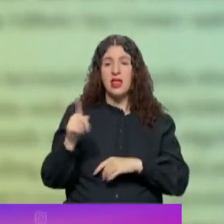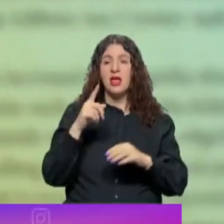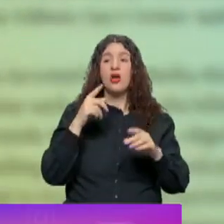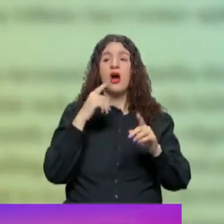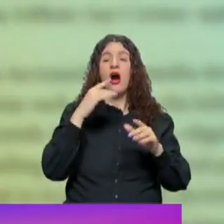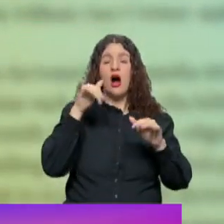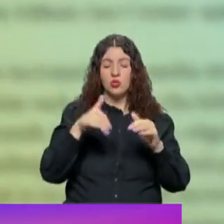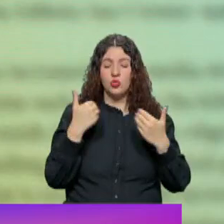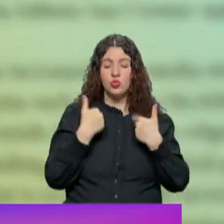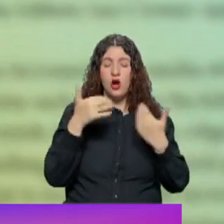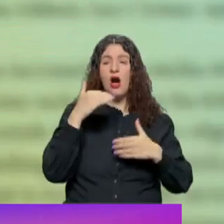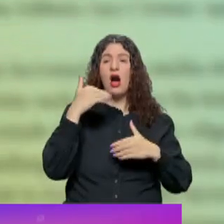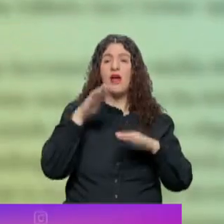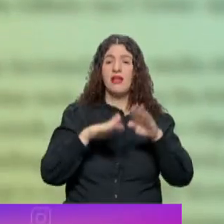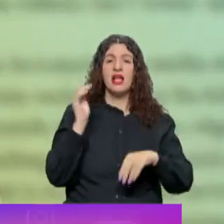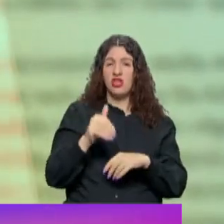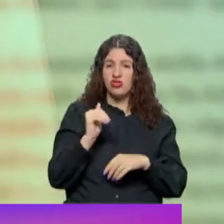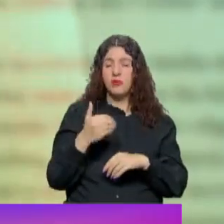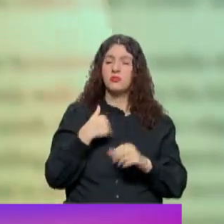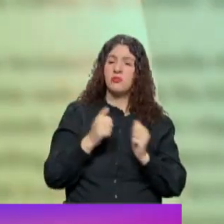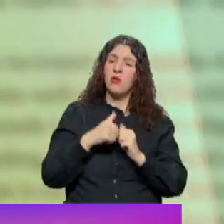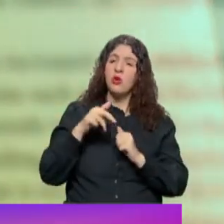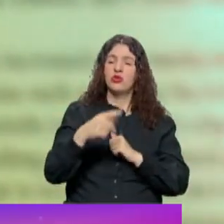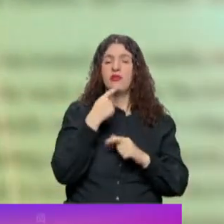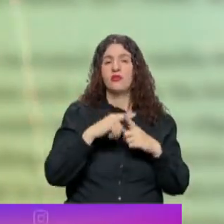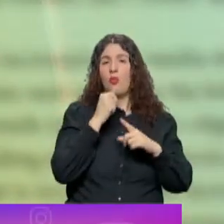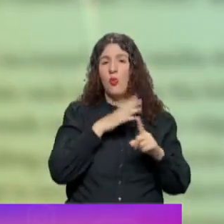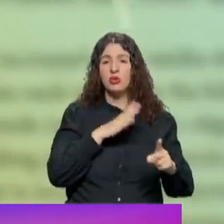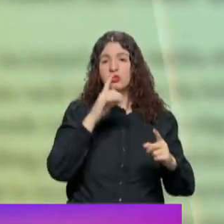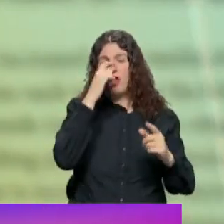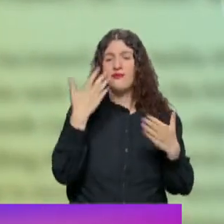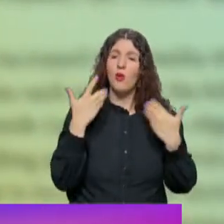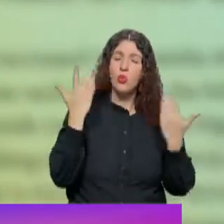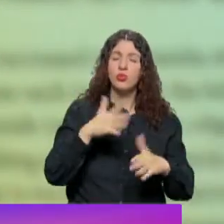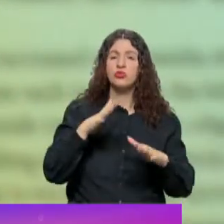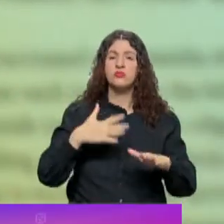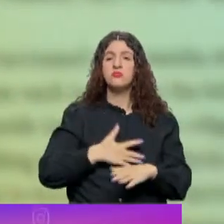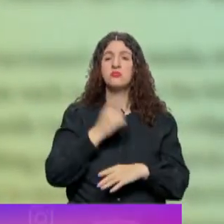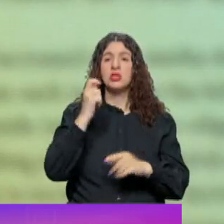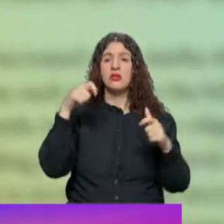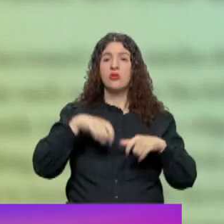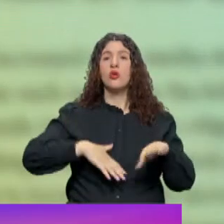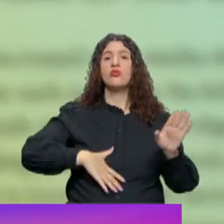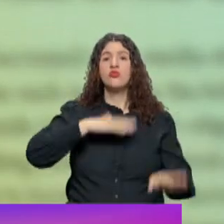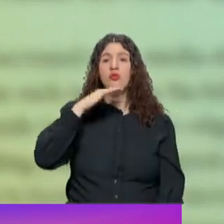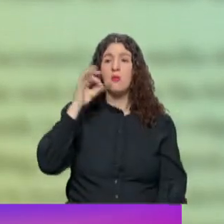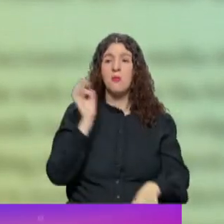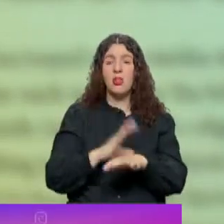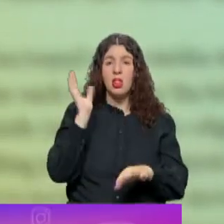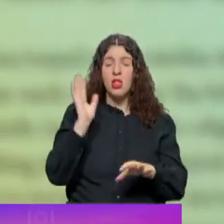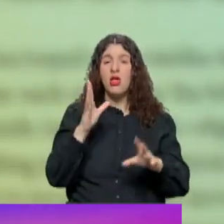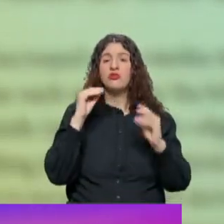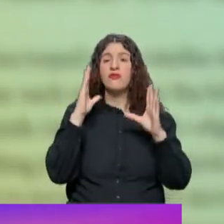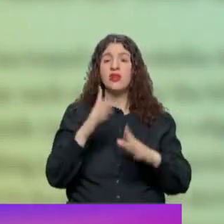"Hak, hukuk, adalet gelecek, bizimle yürüyün" dedi. Sıcak havaya karşın miting alanı saatler öncesinden doldu. Mitinge çok